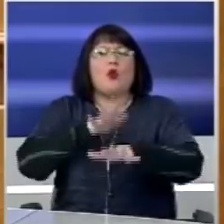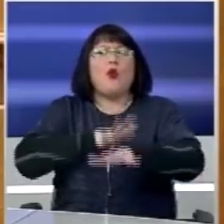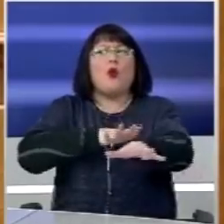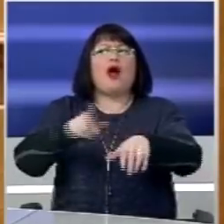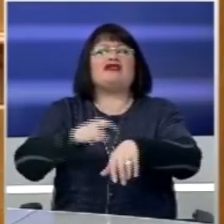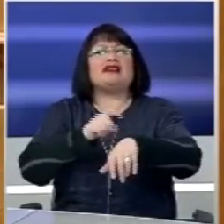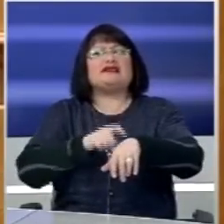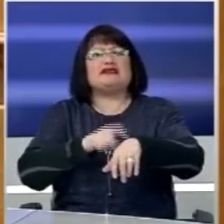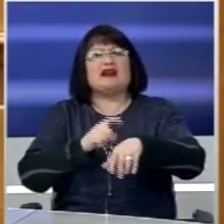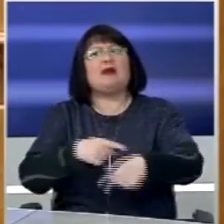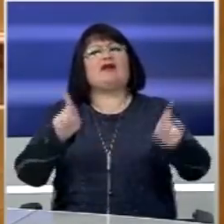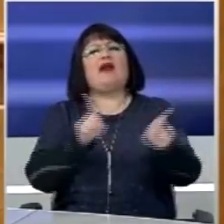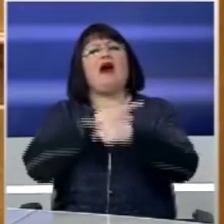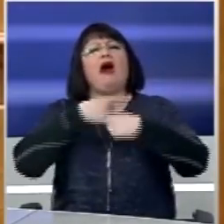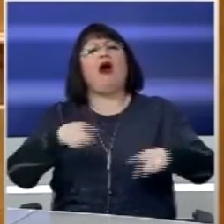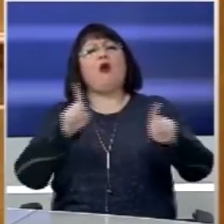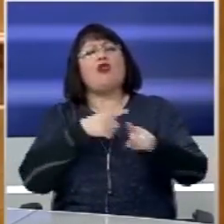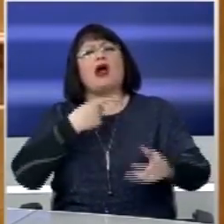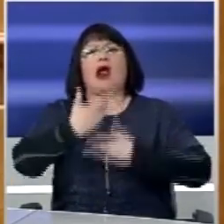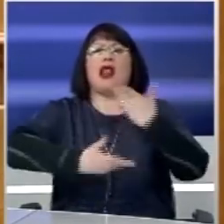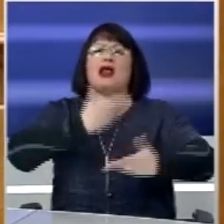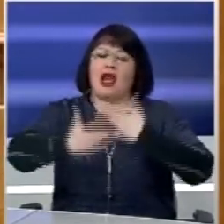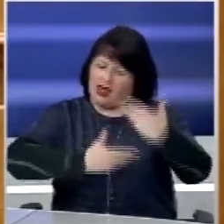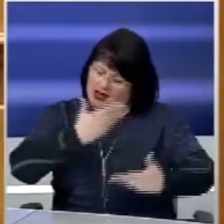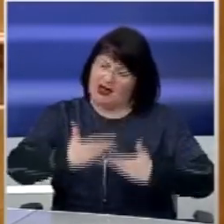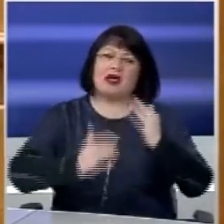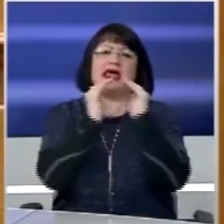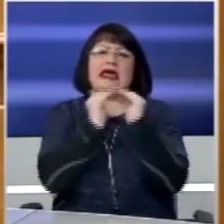την ώρα που τραγουδάνε για την αλληλεγγύη, για την